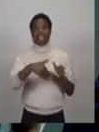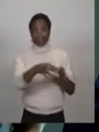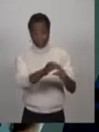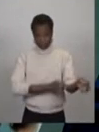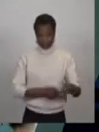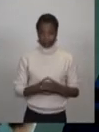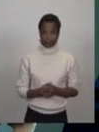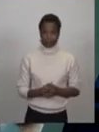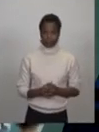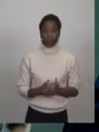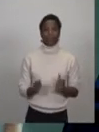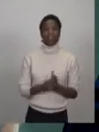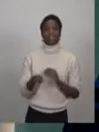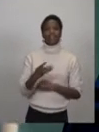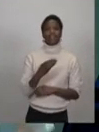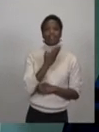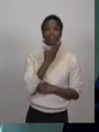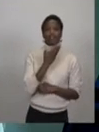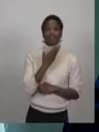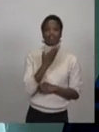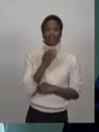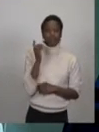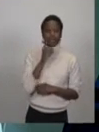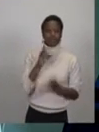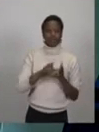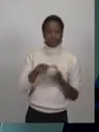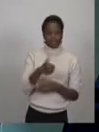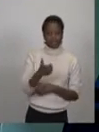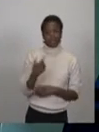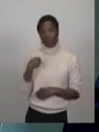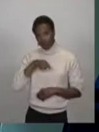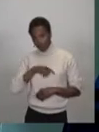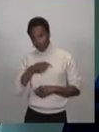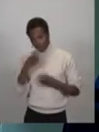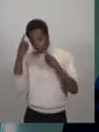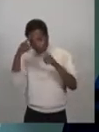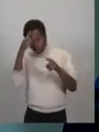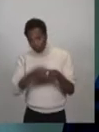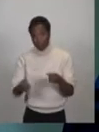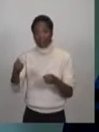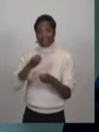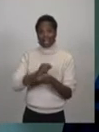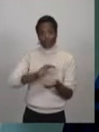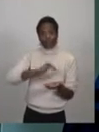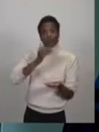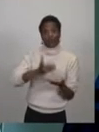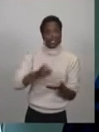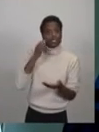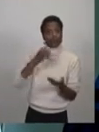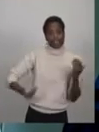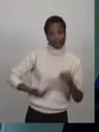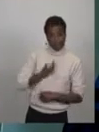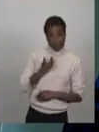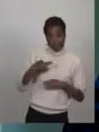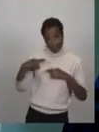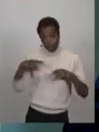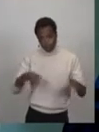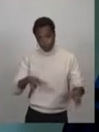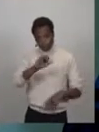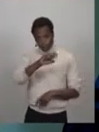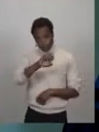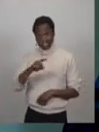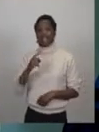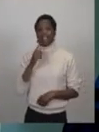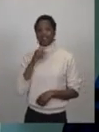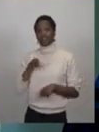décembre 2021, appelle à la création d'un fonds de solidarité pour les victimes de la Rousselle, soutient et participera en lien avec les services de l'État à